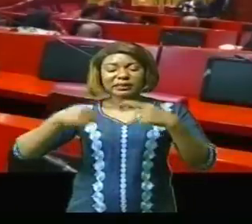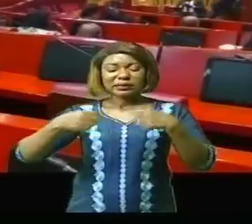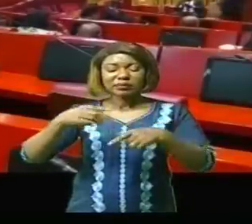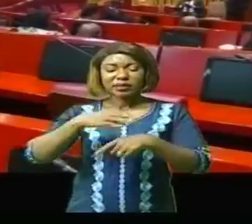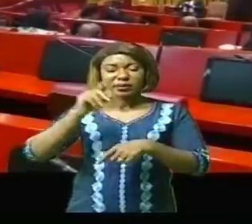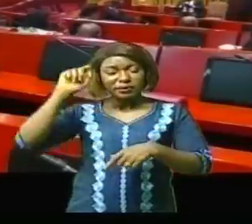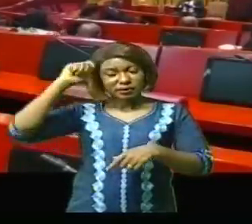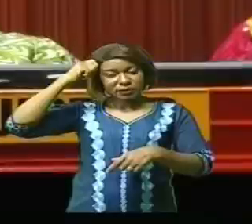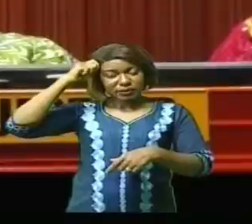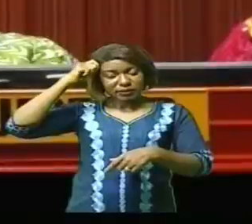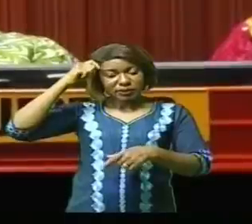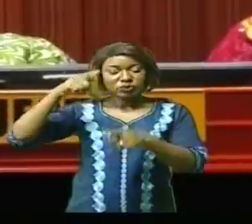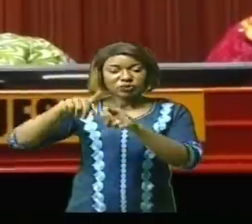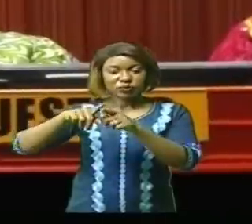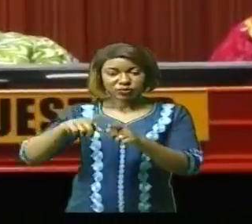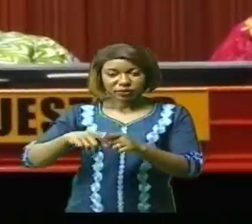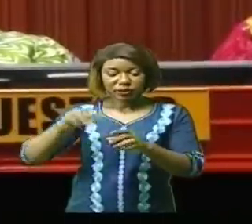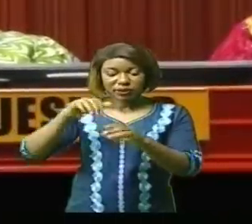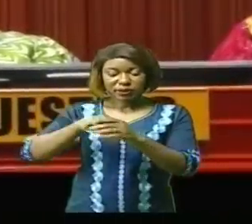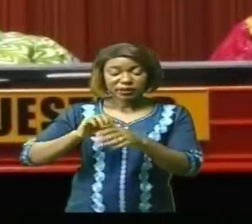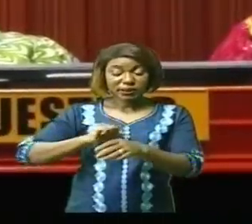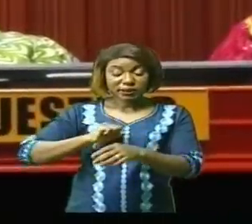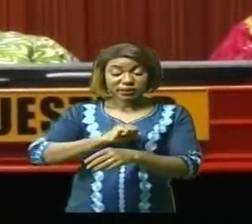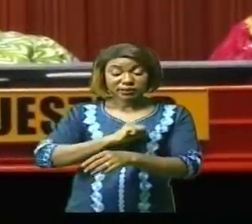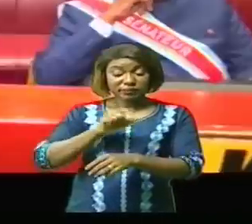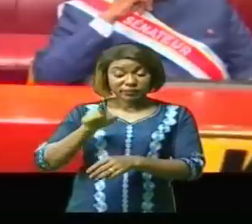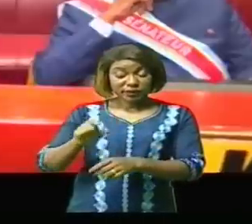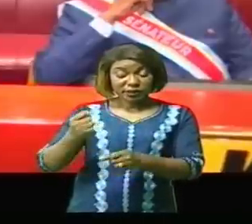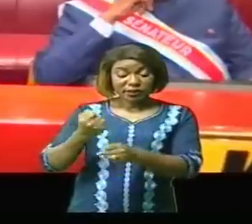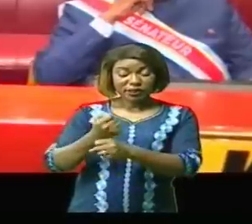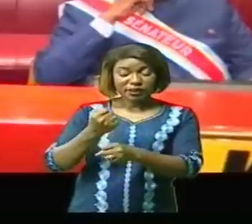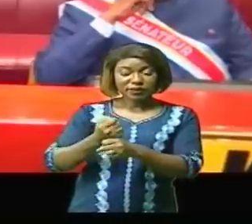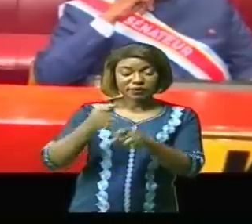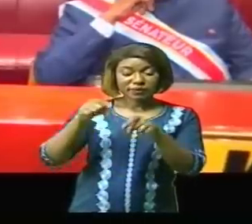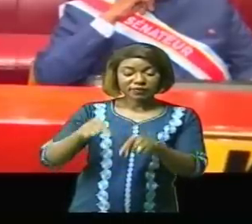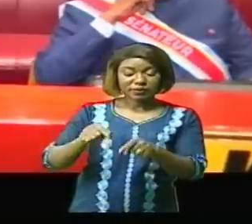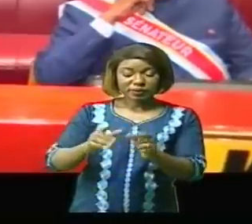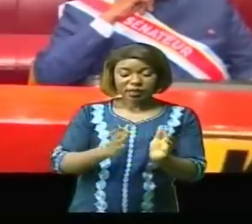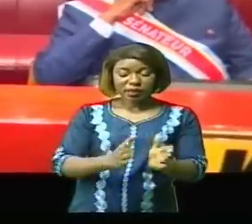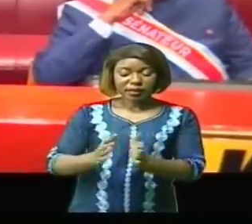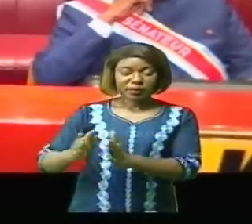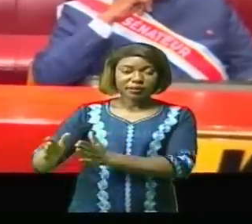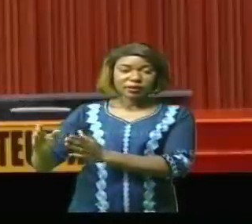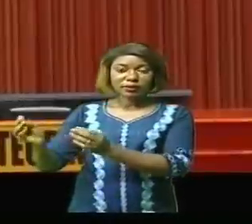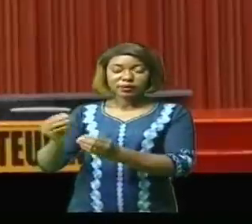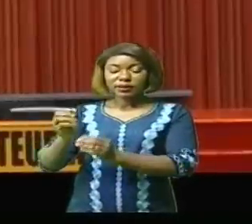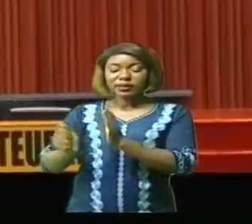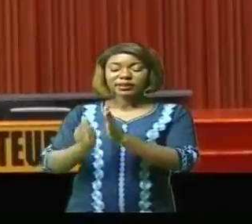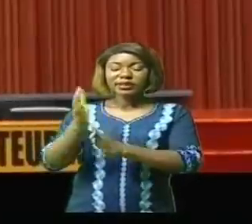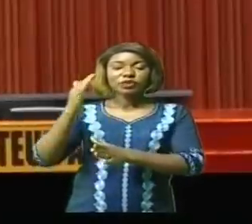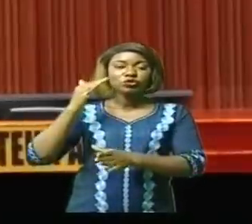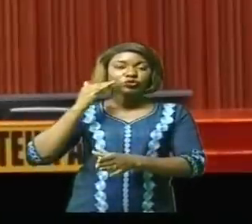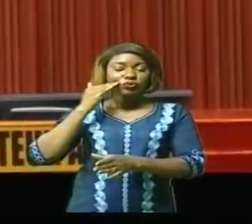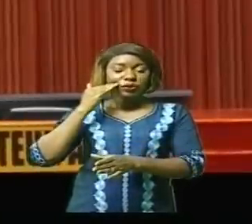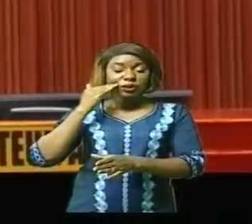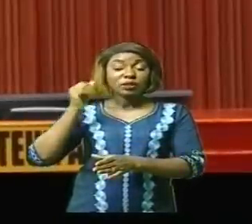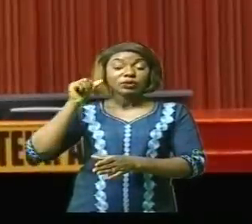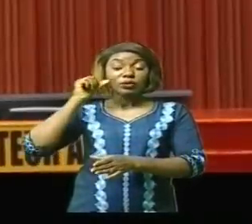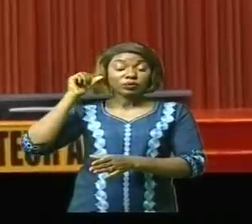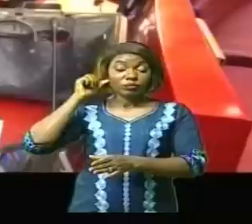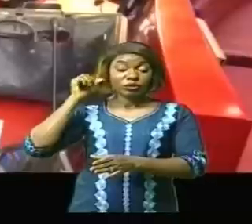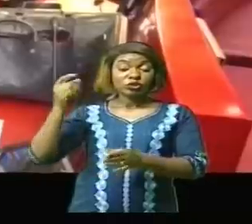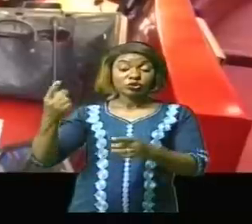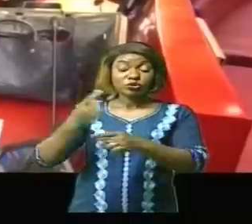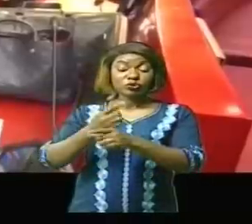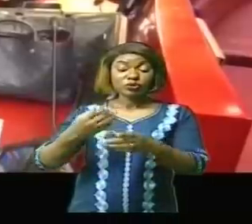enregistrées. C'est dans les annales du Sénat que ce travail est désormais rangé, car le 15 juin, c'était hier, jour de